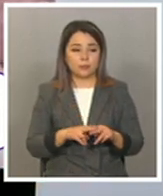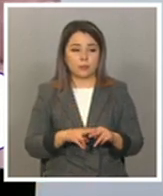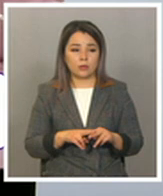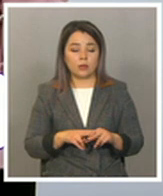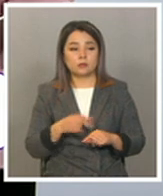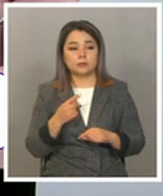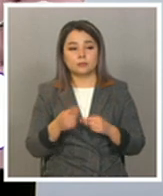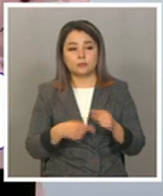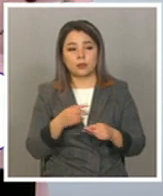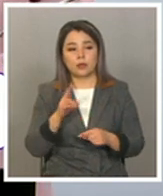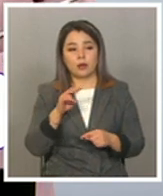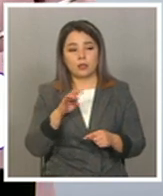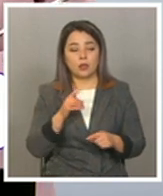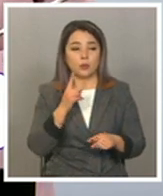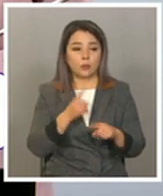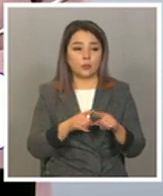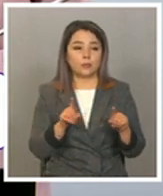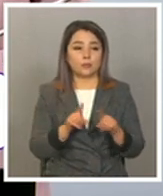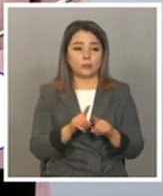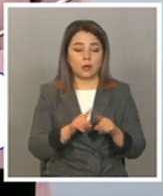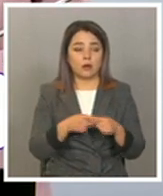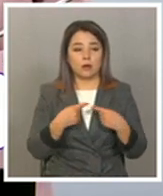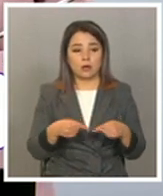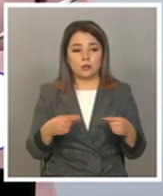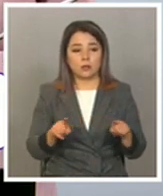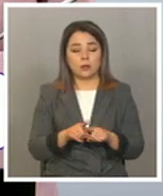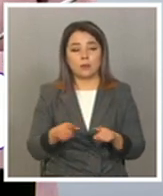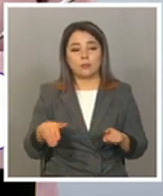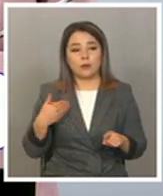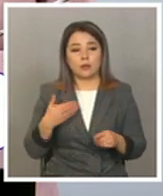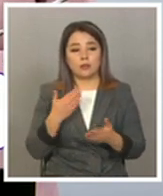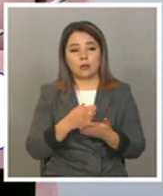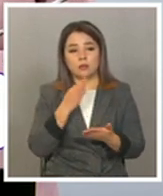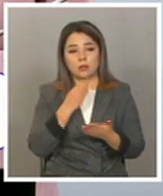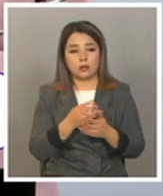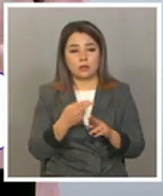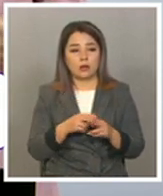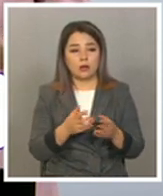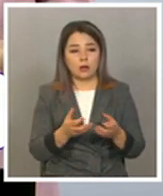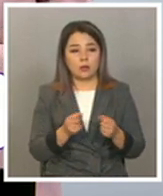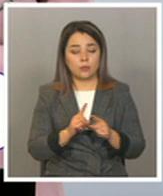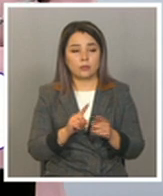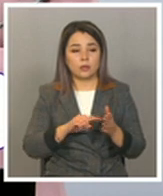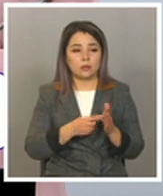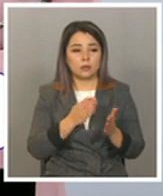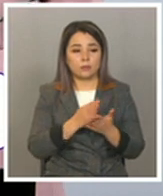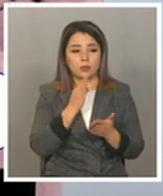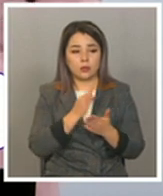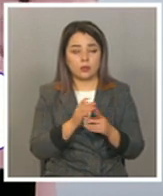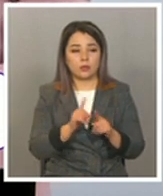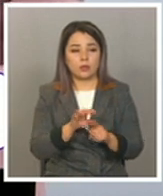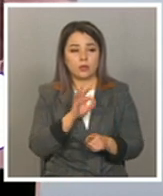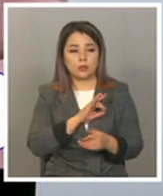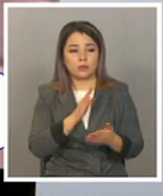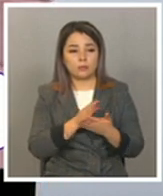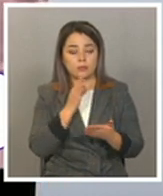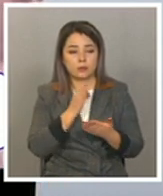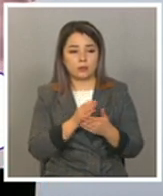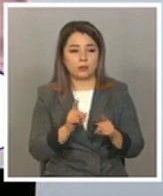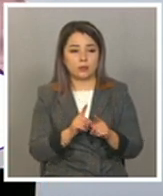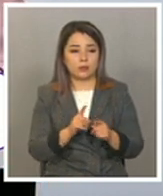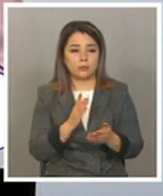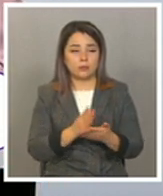Келесі, калийдің қосылыстары әртүрлі тыңайтқыштар алу мақсатында тыңайтқыштар ретінде қолданылады.